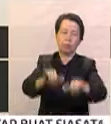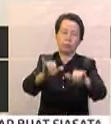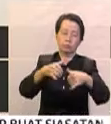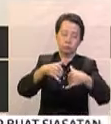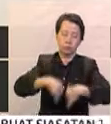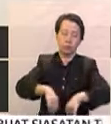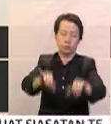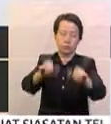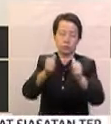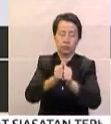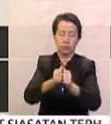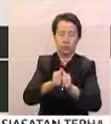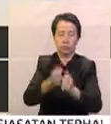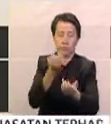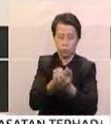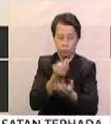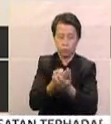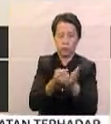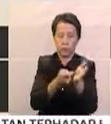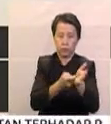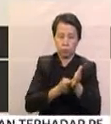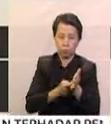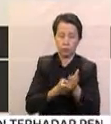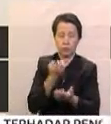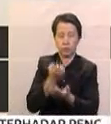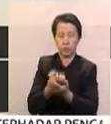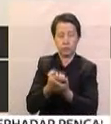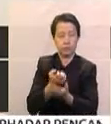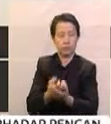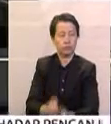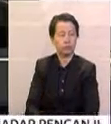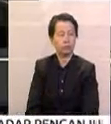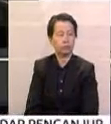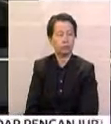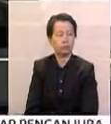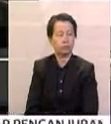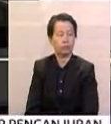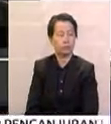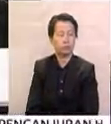the financing needs of the economy.